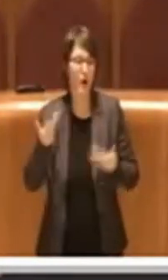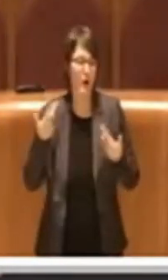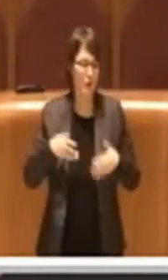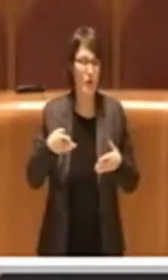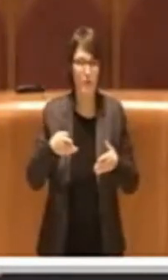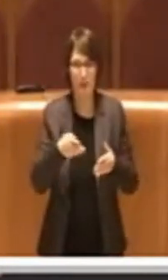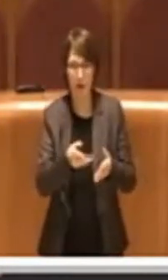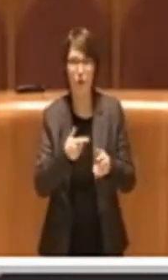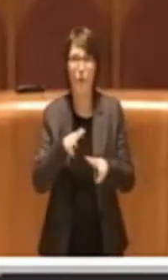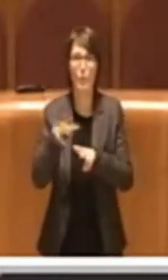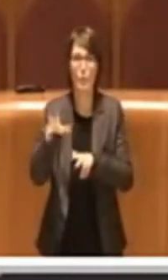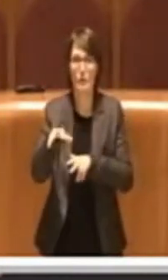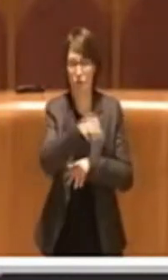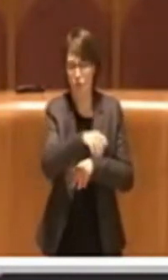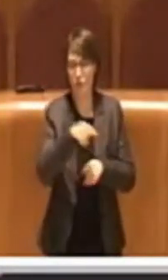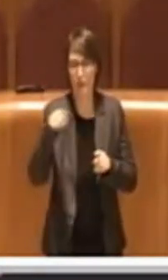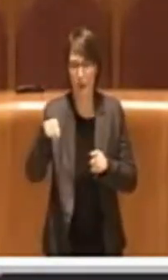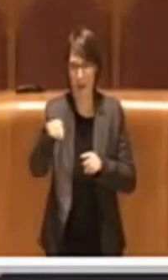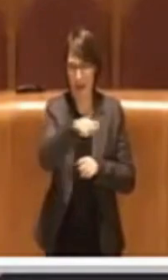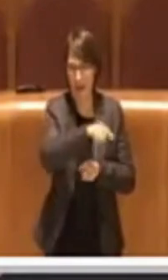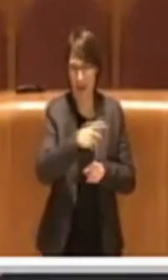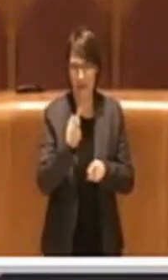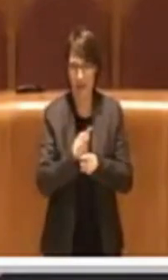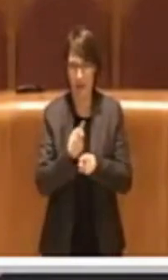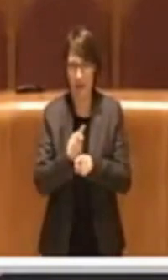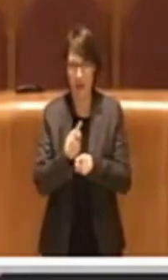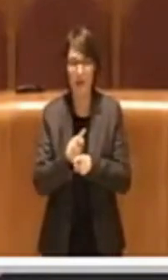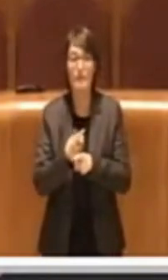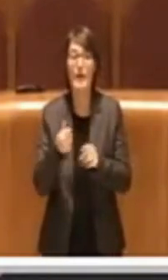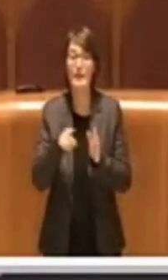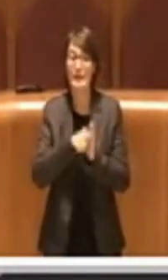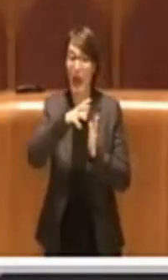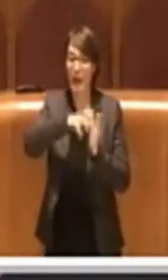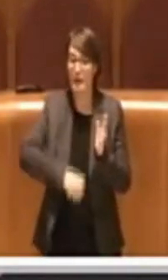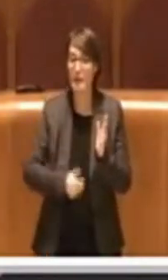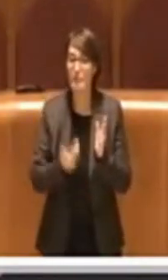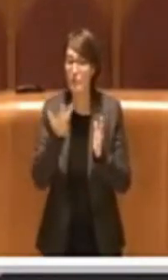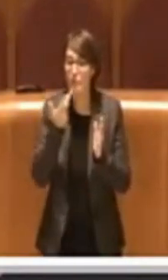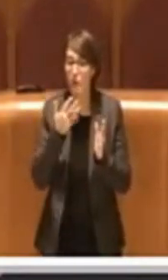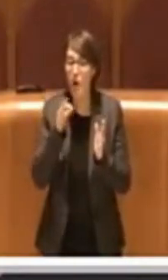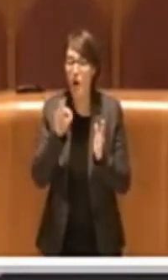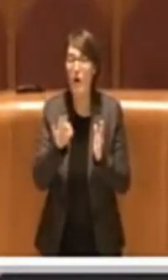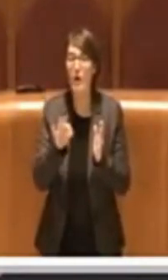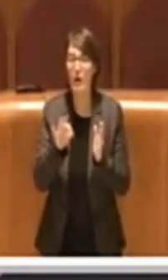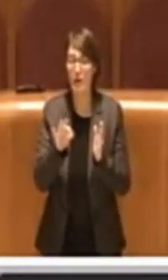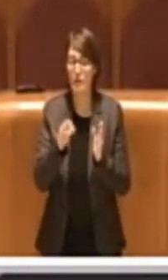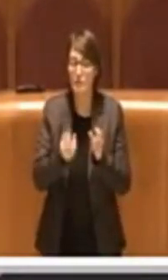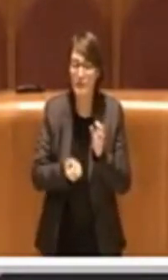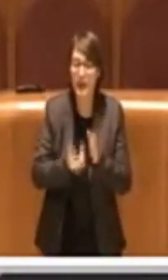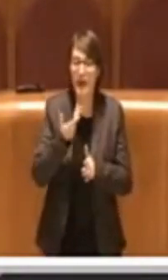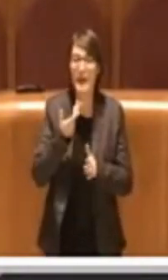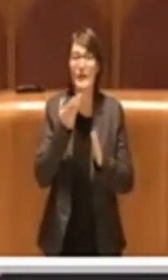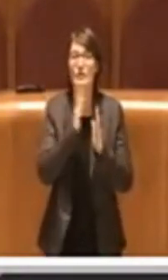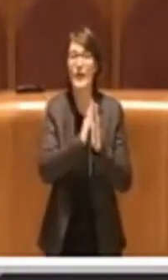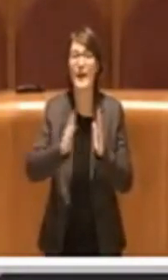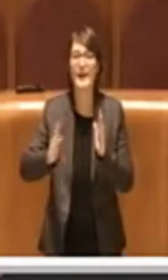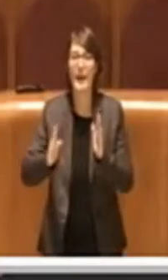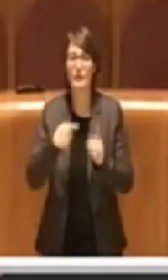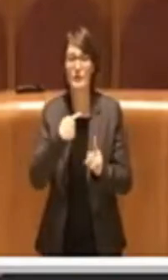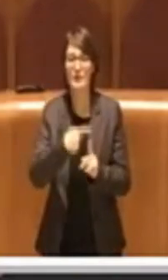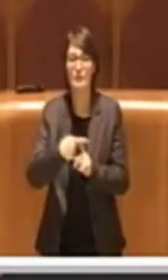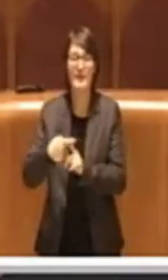municipi. E questa delibera di giunta chiede la creazione di un registro cimiteriale